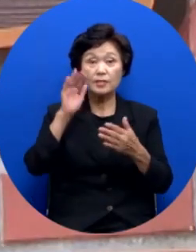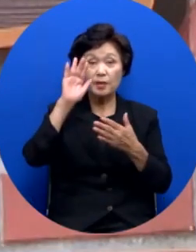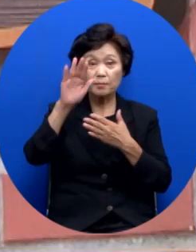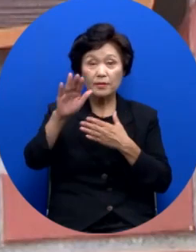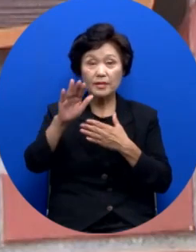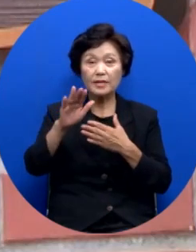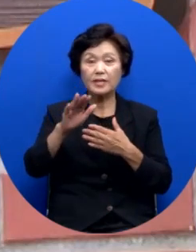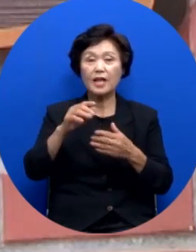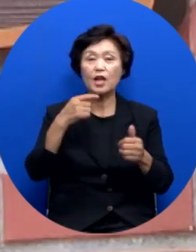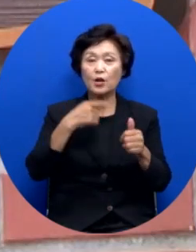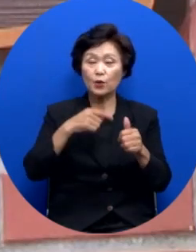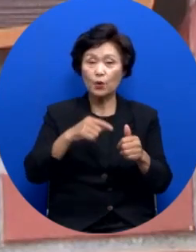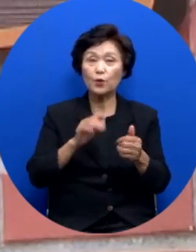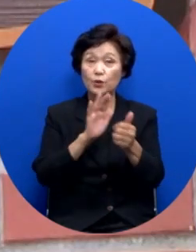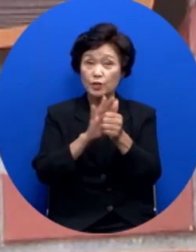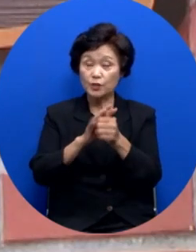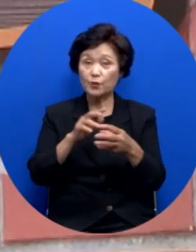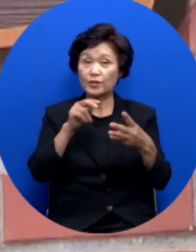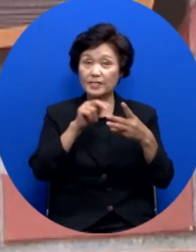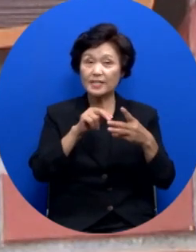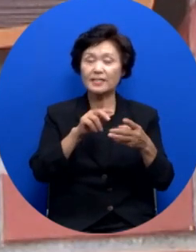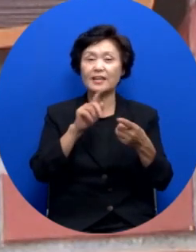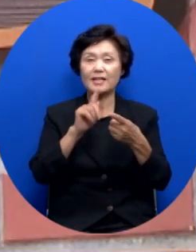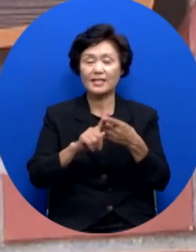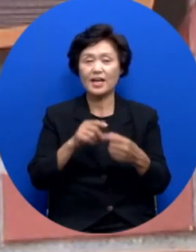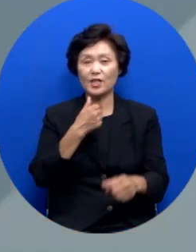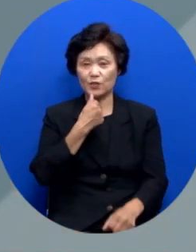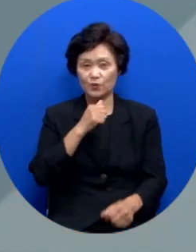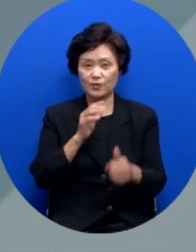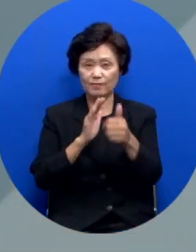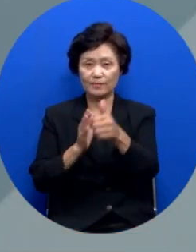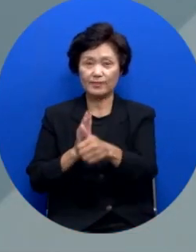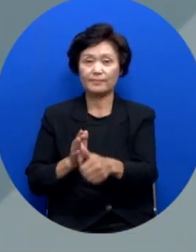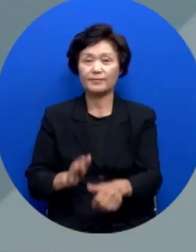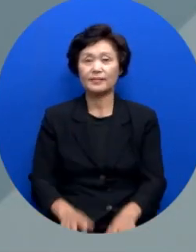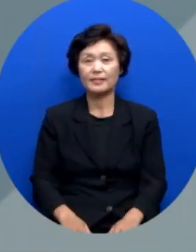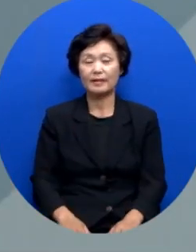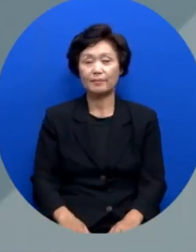의성미래교육지구와 의성미래교육지원센터에 대한 소개 부탁드립니다. 네,